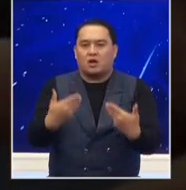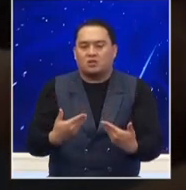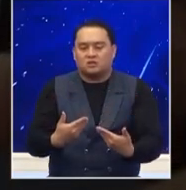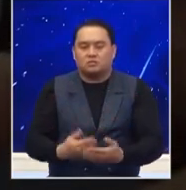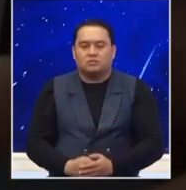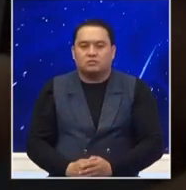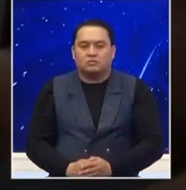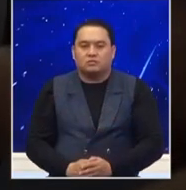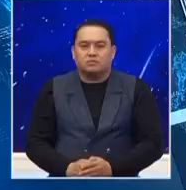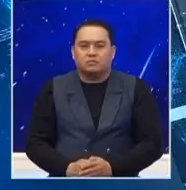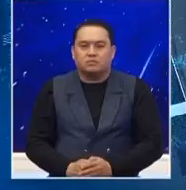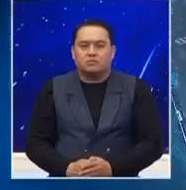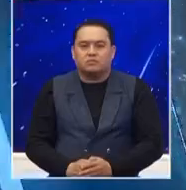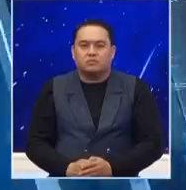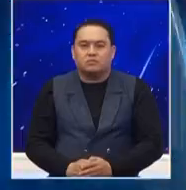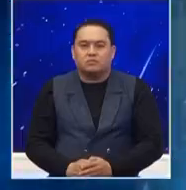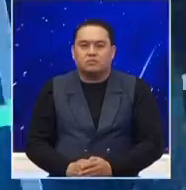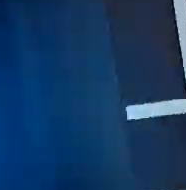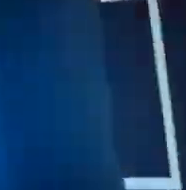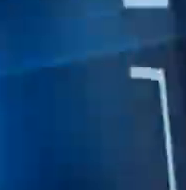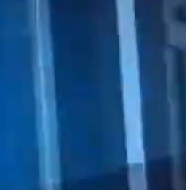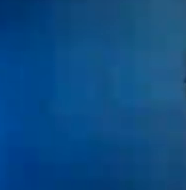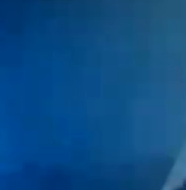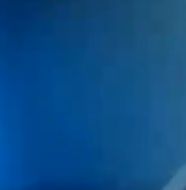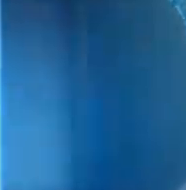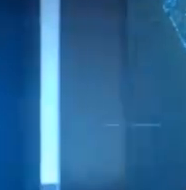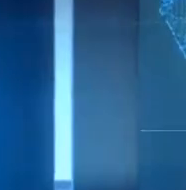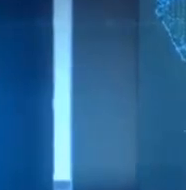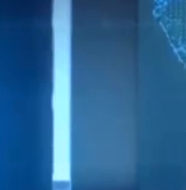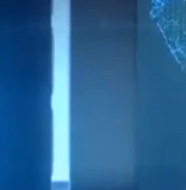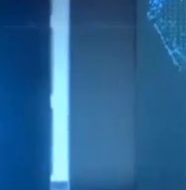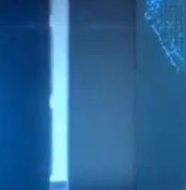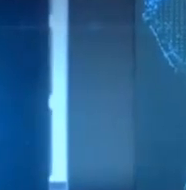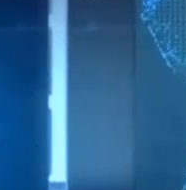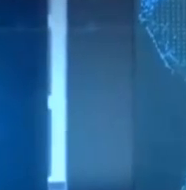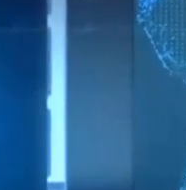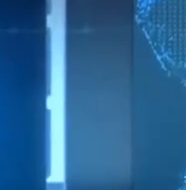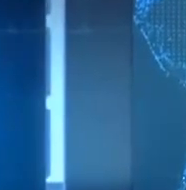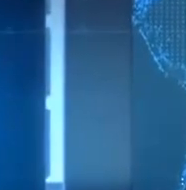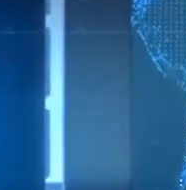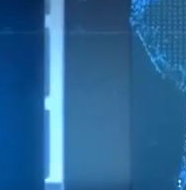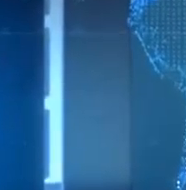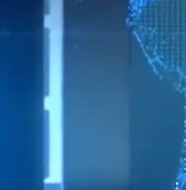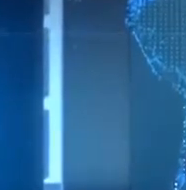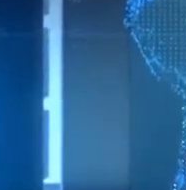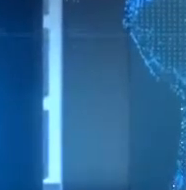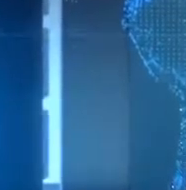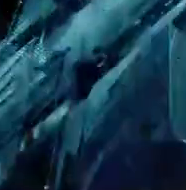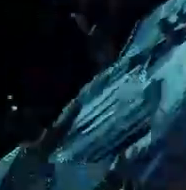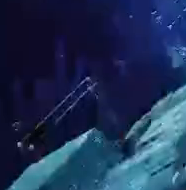сервиса 1414. Гульмира Тимиргалиева, Ельдана Серикбайгаза, Жайык Курманбаев, телеканал ЖТСУ, Талдыкурган.